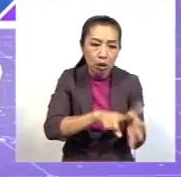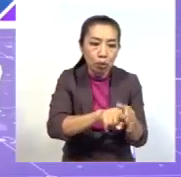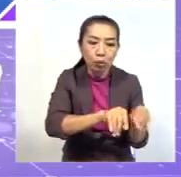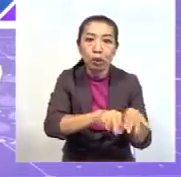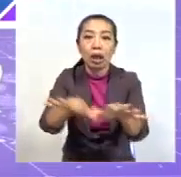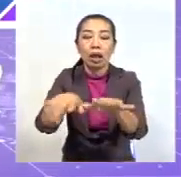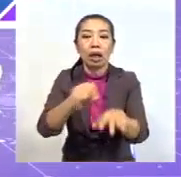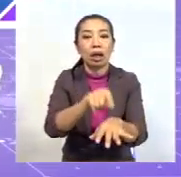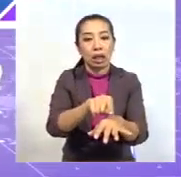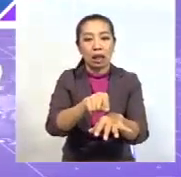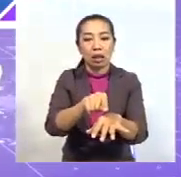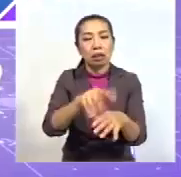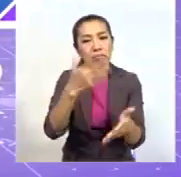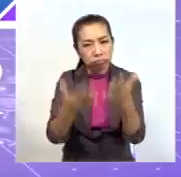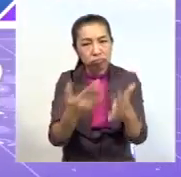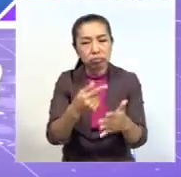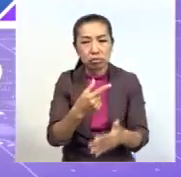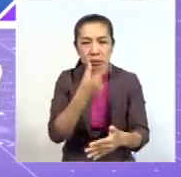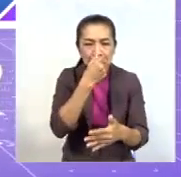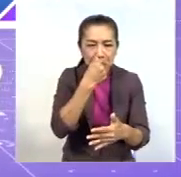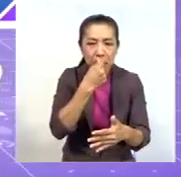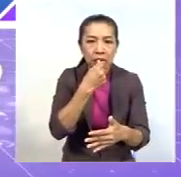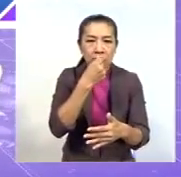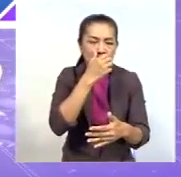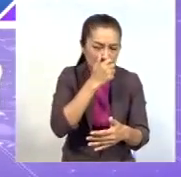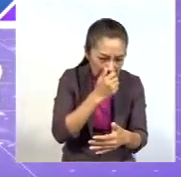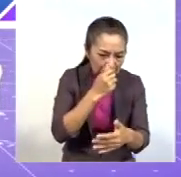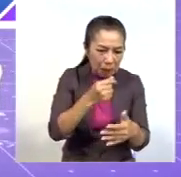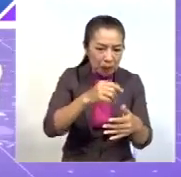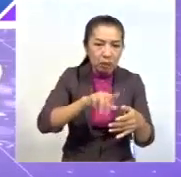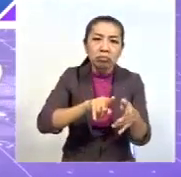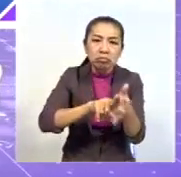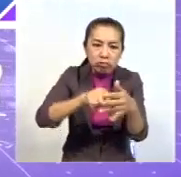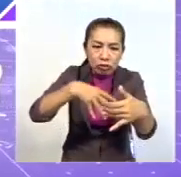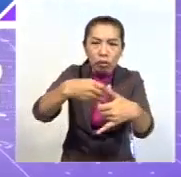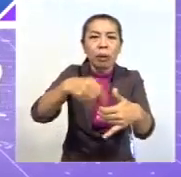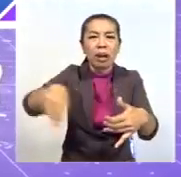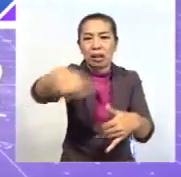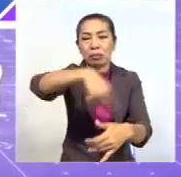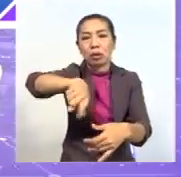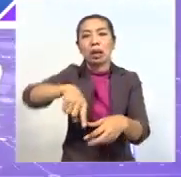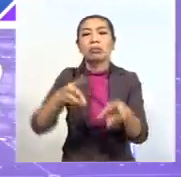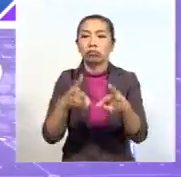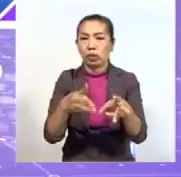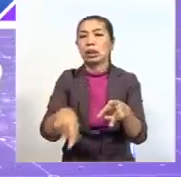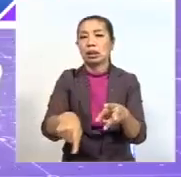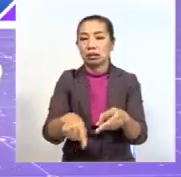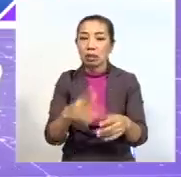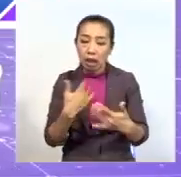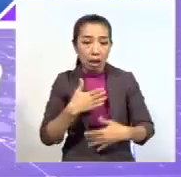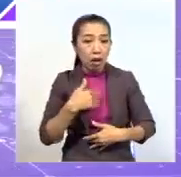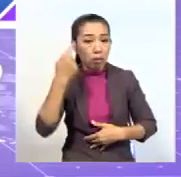ที่เขาเรียกว่าเชื้อเนี่ยมันอยู่ในนั้นอยู่เพราะนั้นโอกาสที่จะติดเชื้อเนี่ยก็มักจะต้องเป็นจากการไปสัมผั